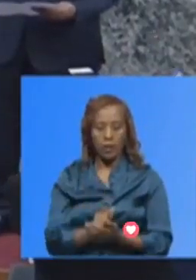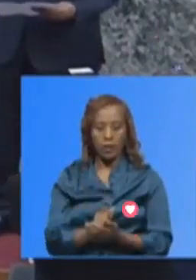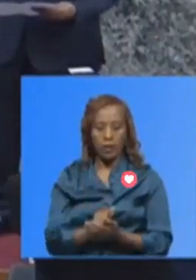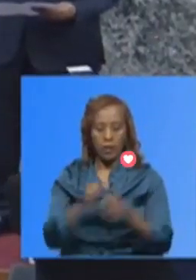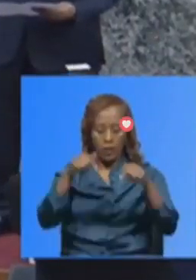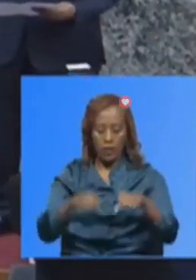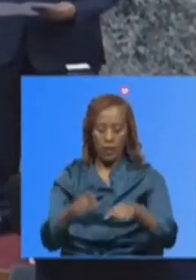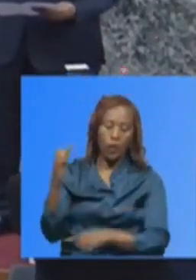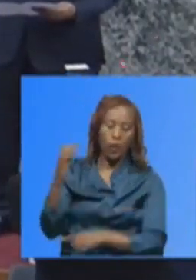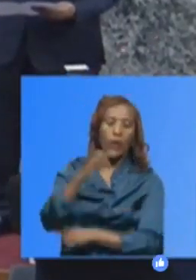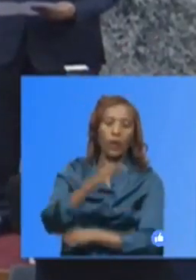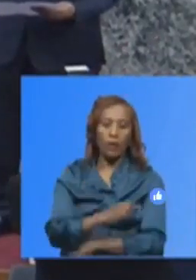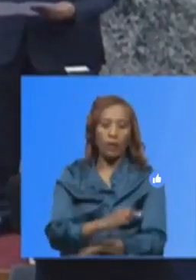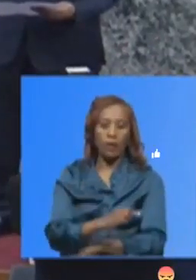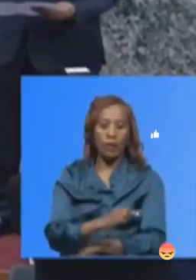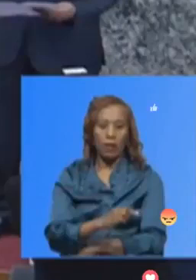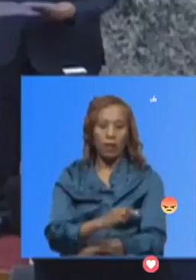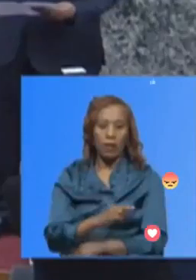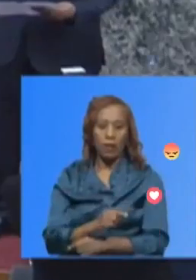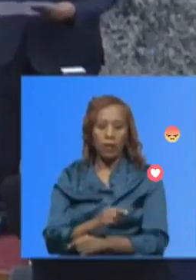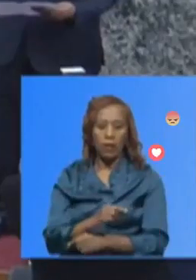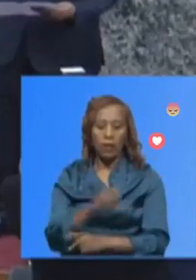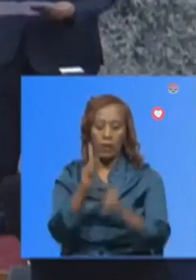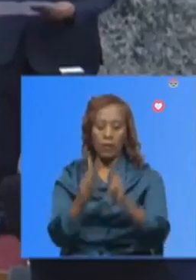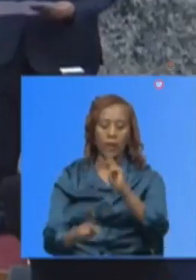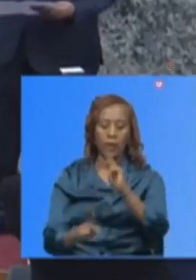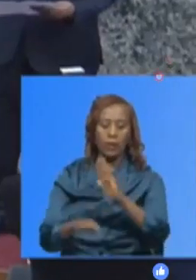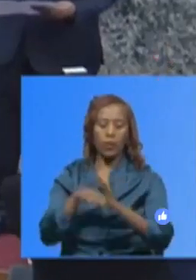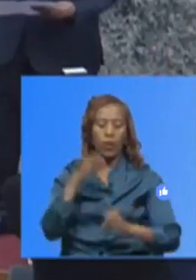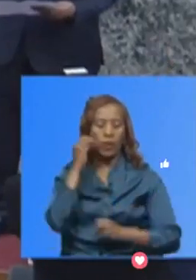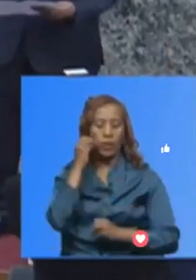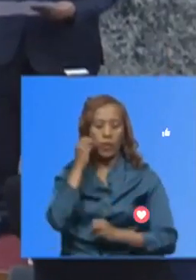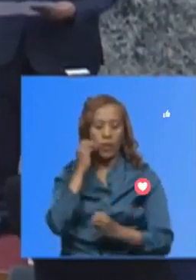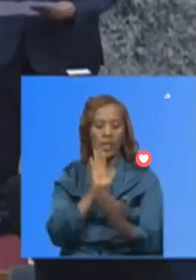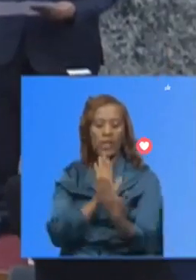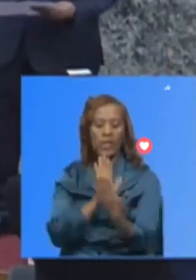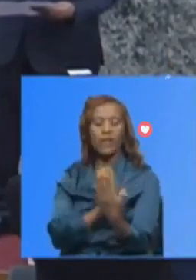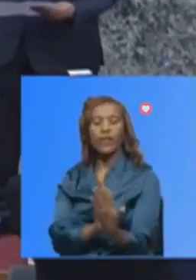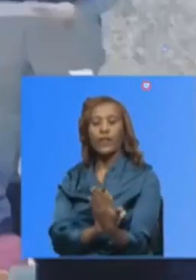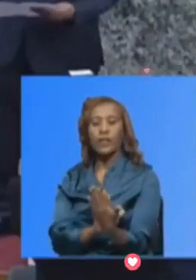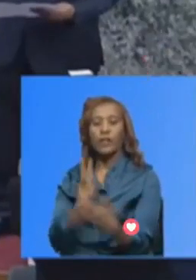Bazare Ulet. Bazbuto Koch, Mutterwefuk Arabe.